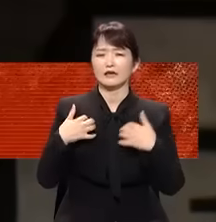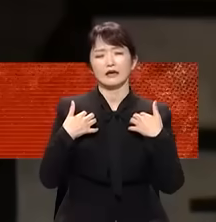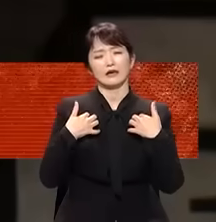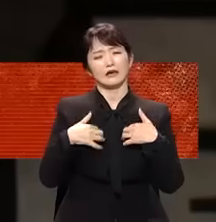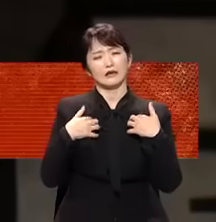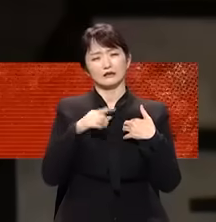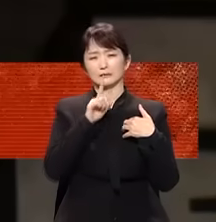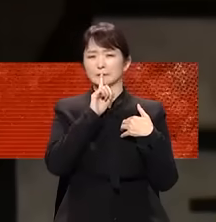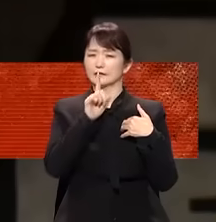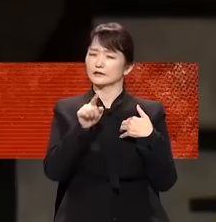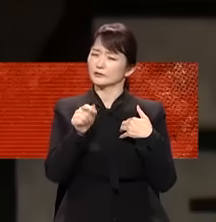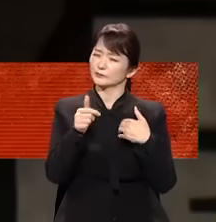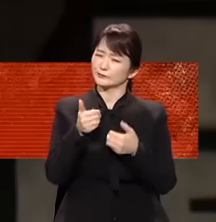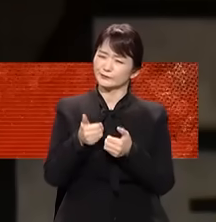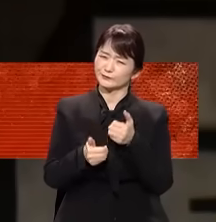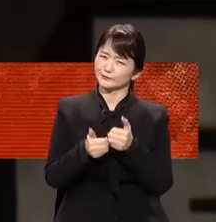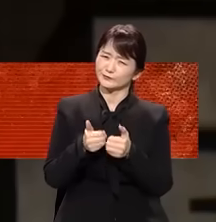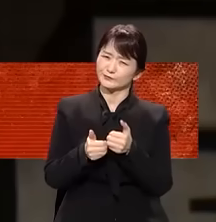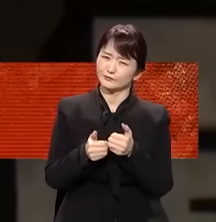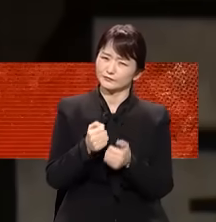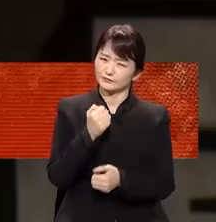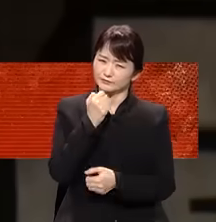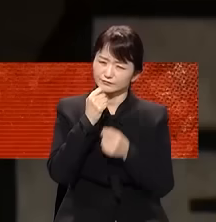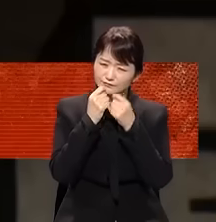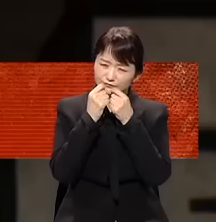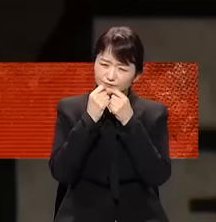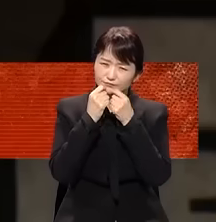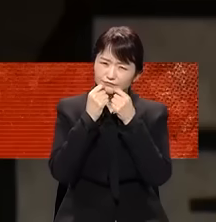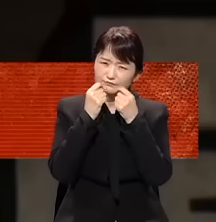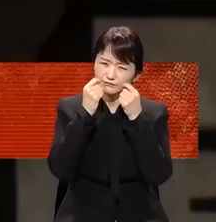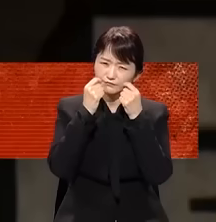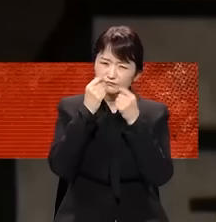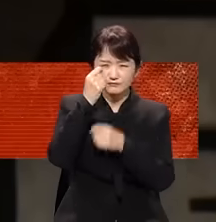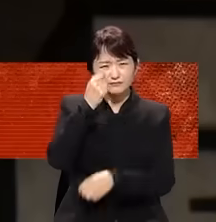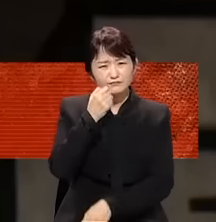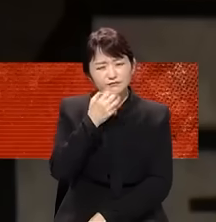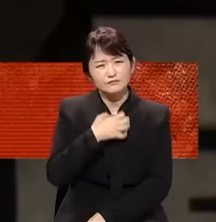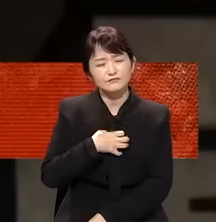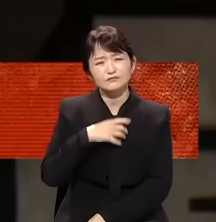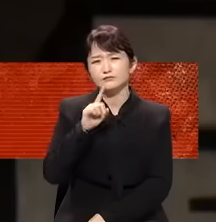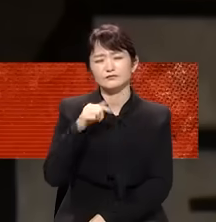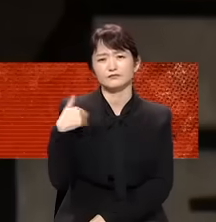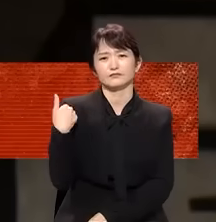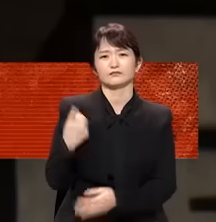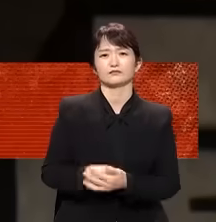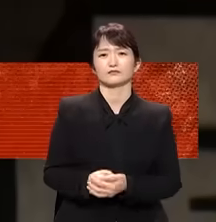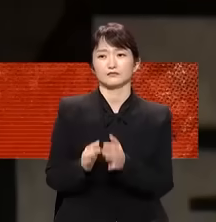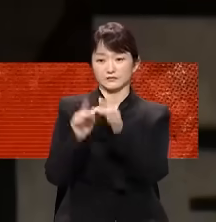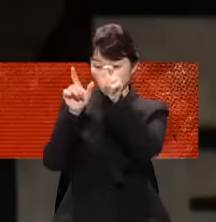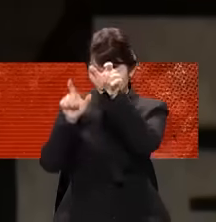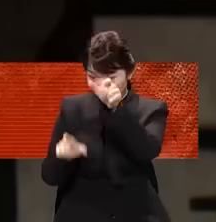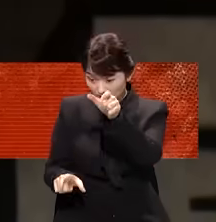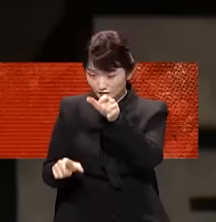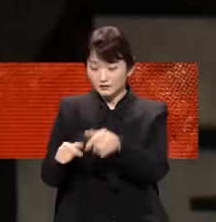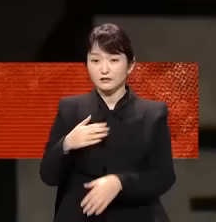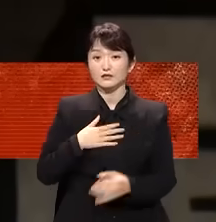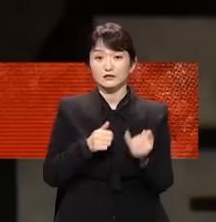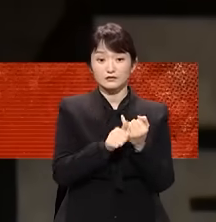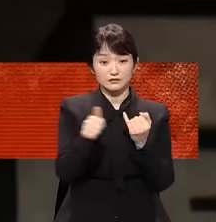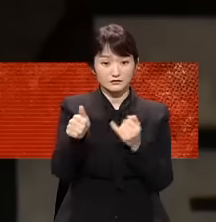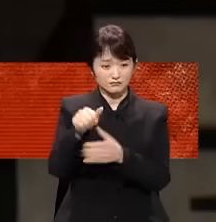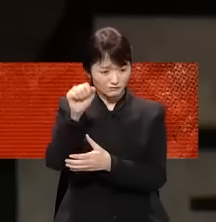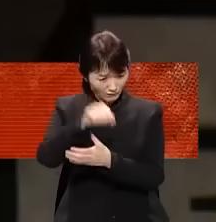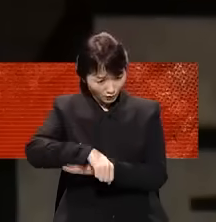놓기에는 좀 아네 우프다 해야 될지 하여튼 좀 편하지는 않습니다 누리꾼들도 내가 신랑이라 뭐 저렇게